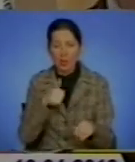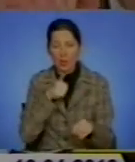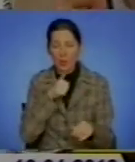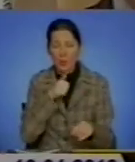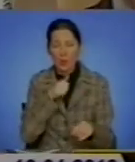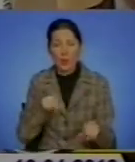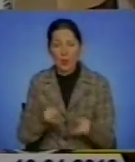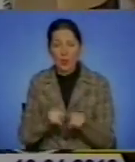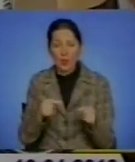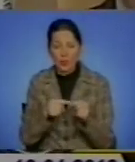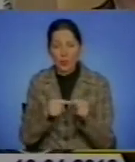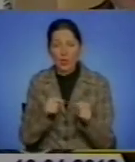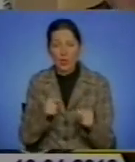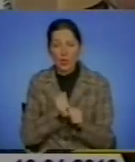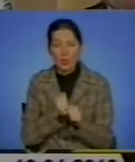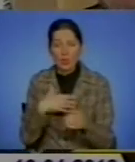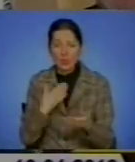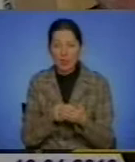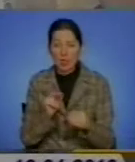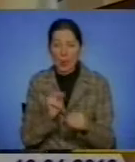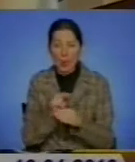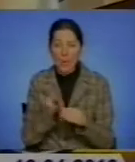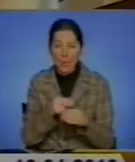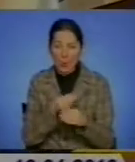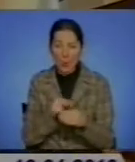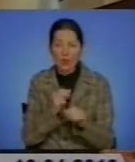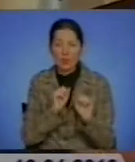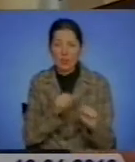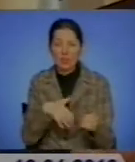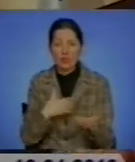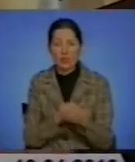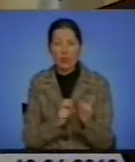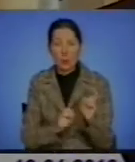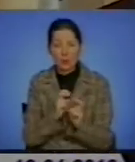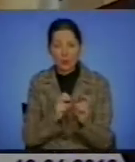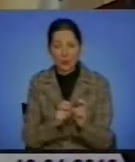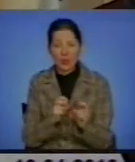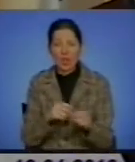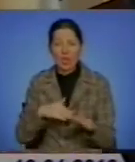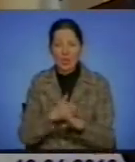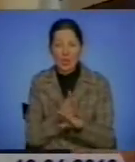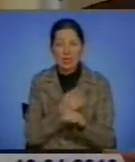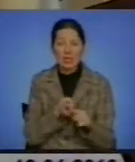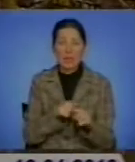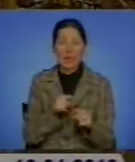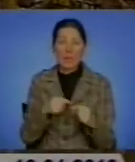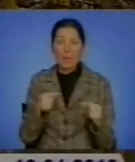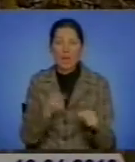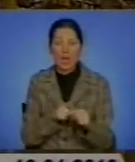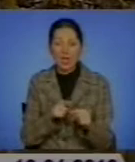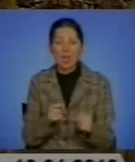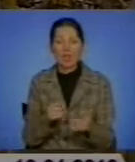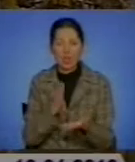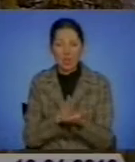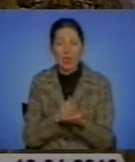робити свої поправки і захищати свого виробника і якість того продукту, який заїжджає внутрь країни. Дмитро